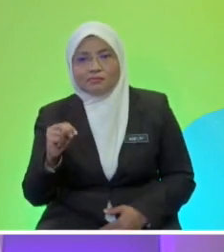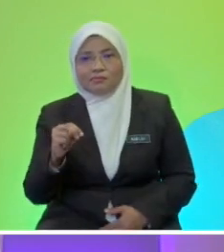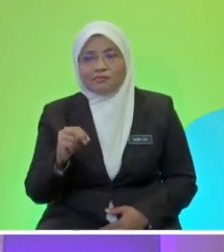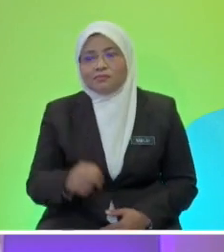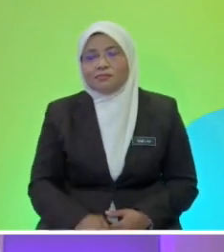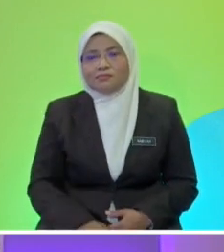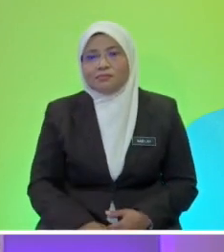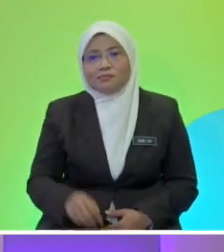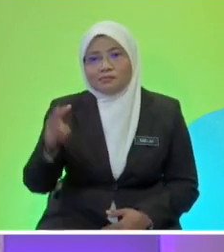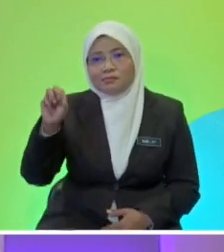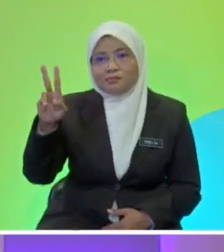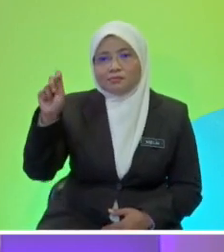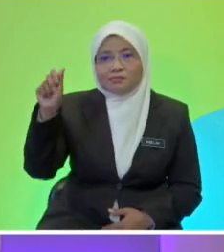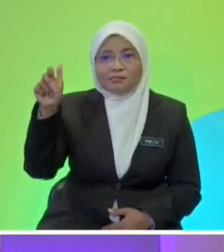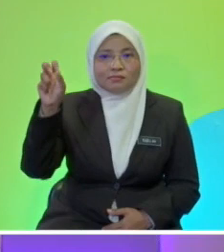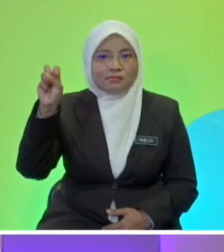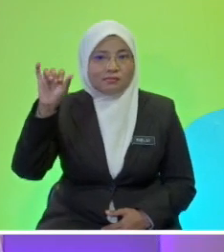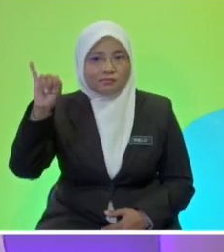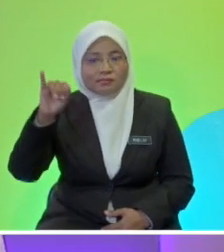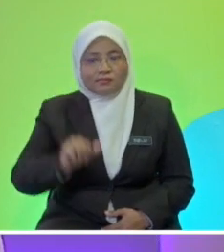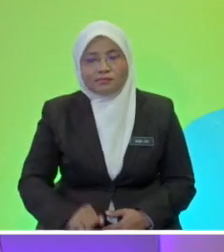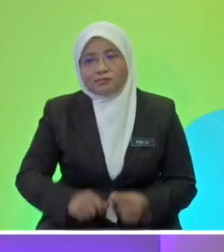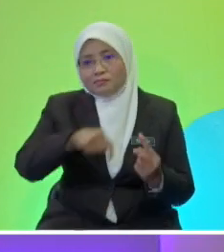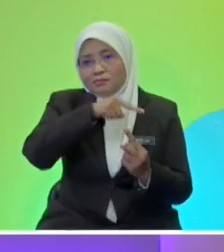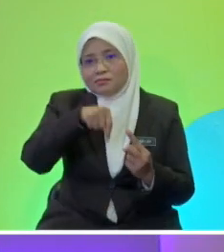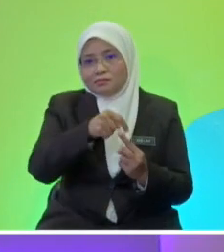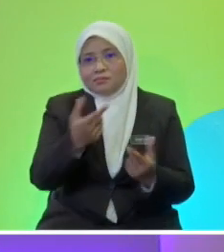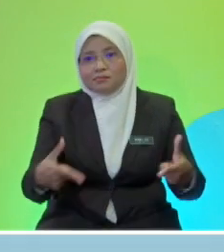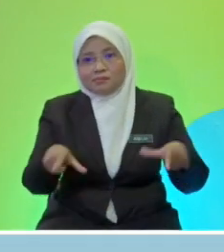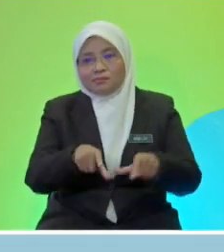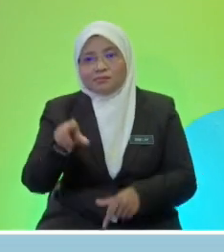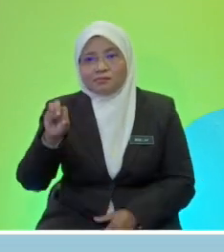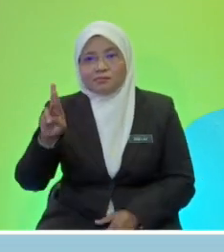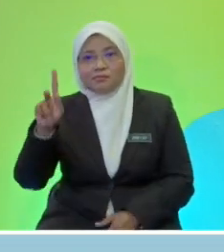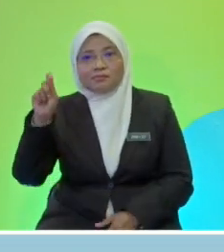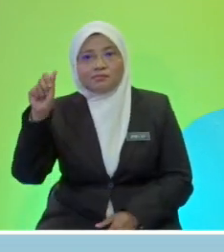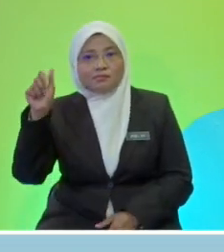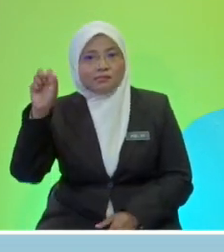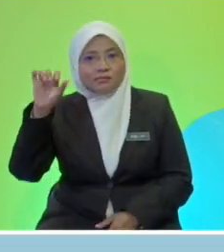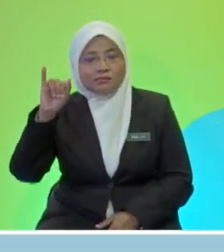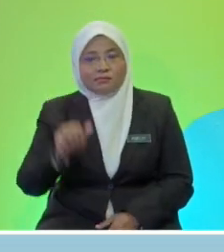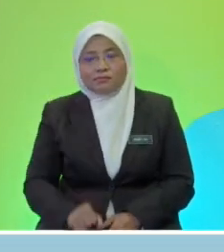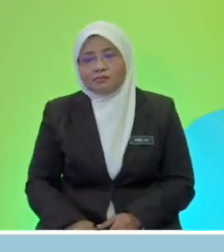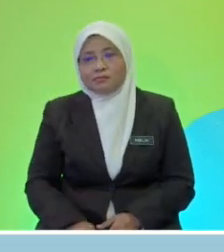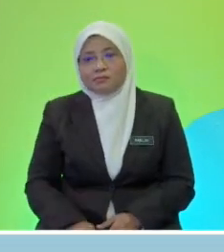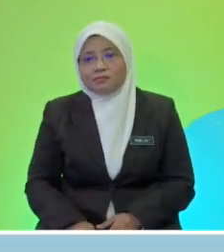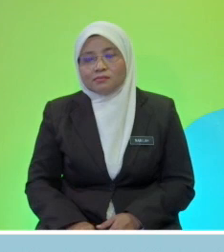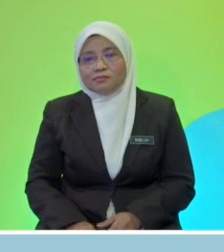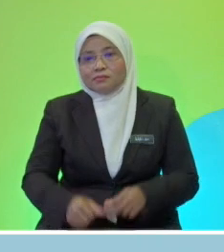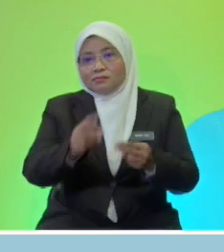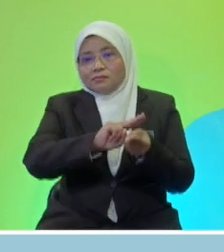ya berlakunya mutasi ini kita Tengok ya dia melibatkan perubahan yang spontan dan Rawa